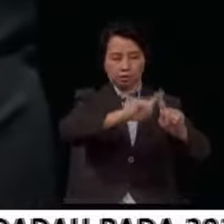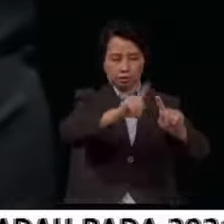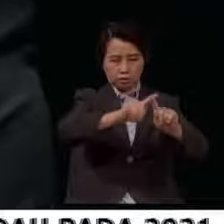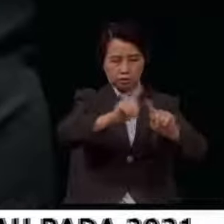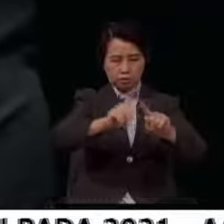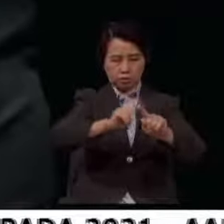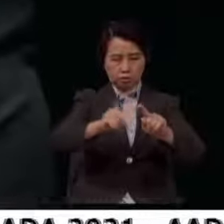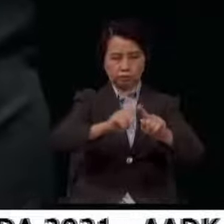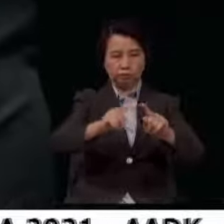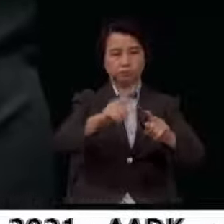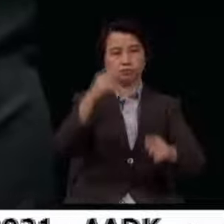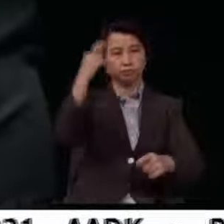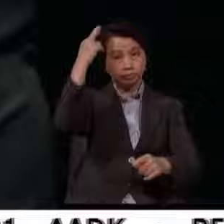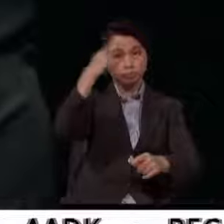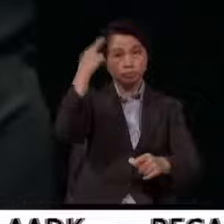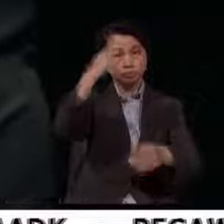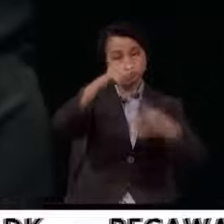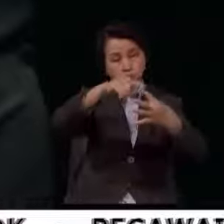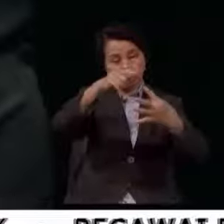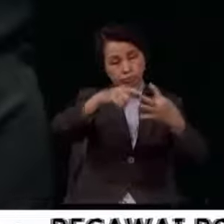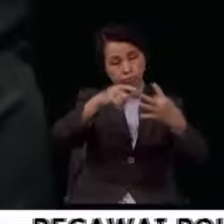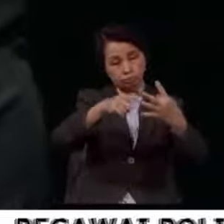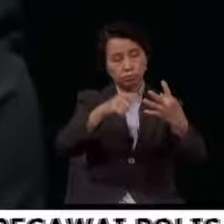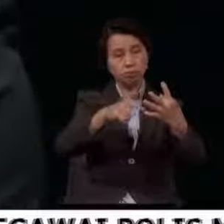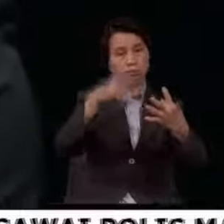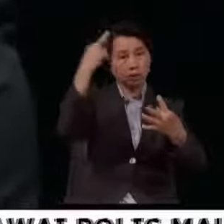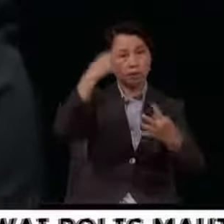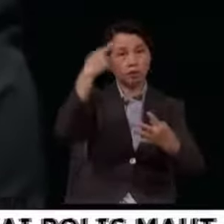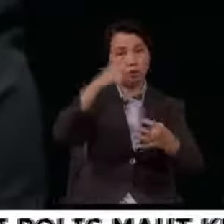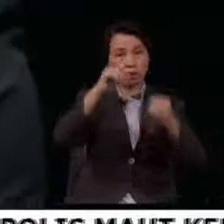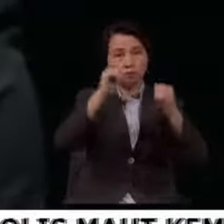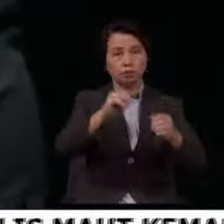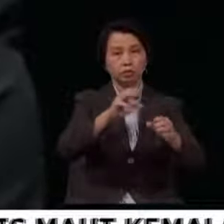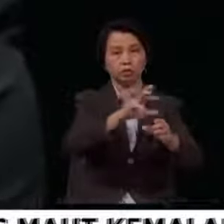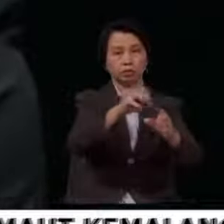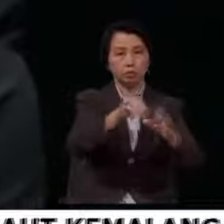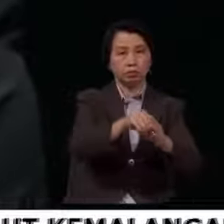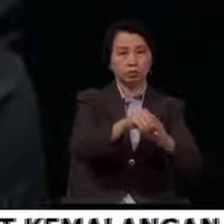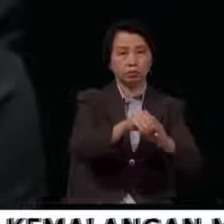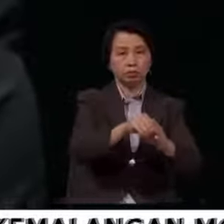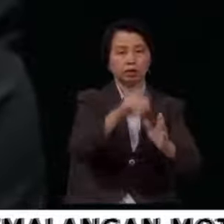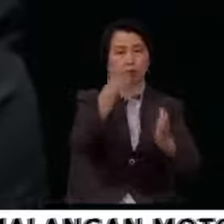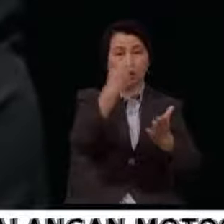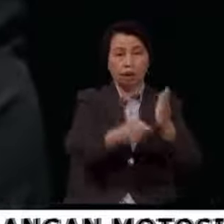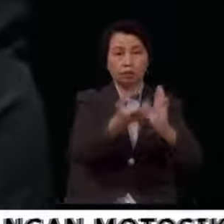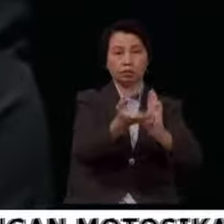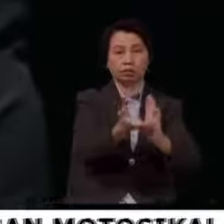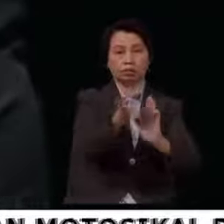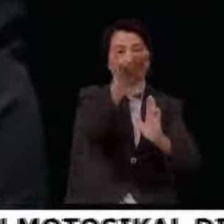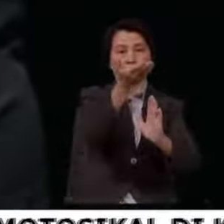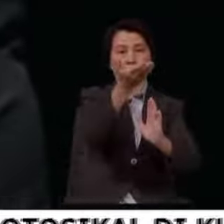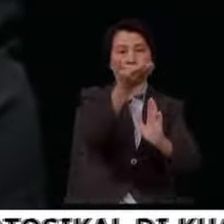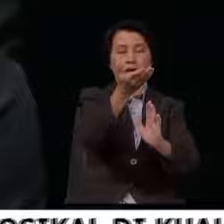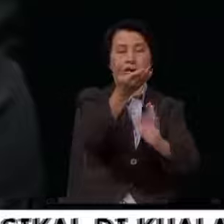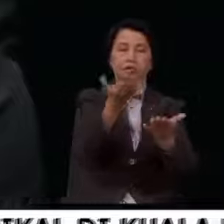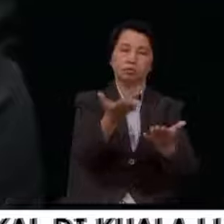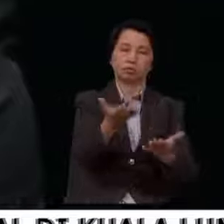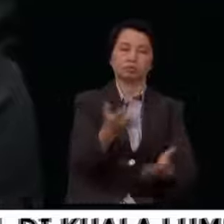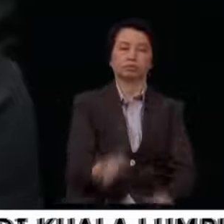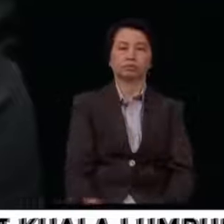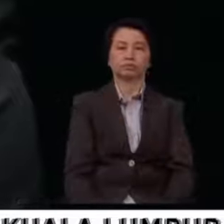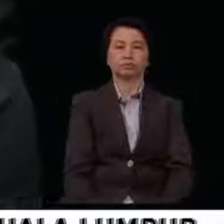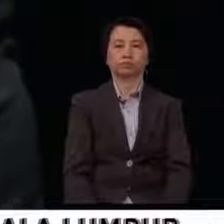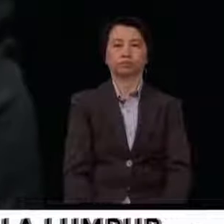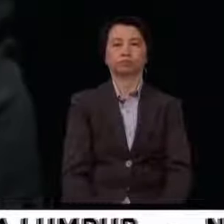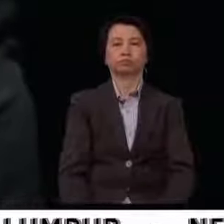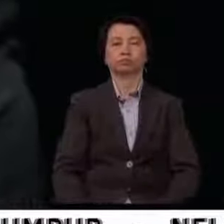itu sebelum kita berakhir Mungkin sedikit perkembangan juga kalau boleh kita tahu kerjasama antara gdcv dan movie kemunculan